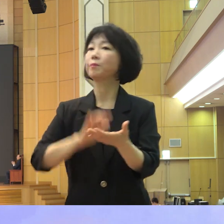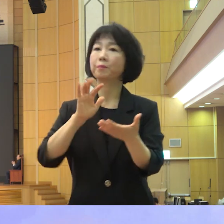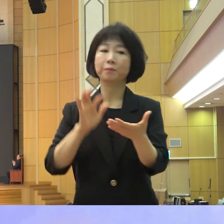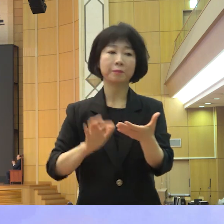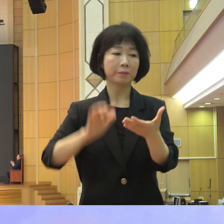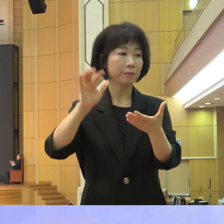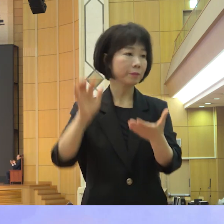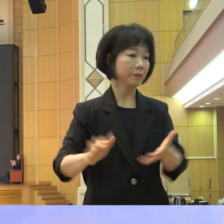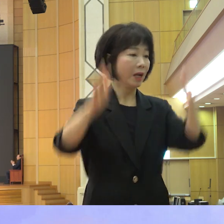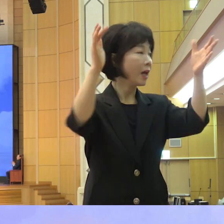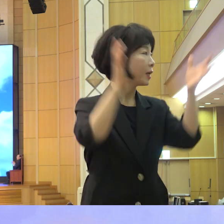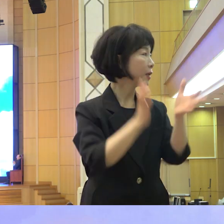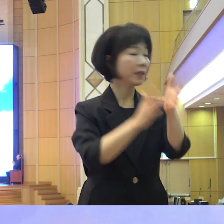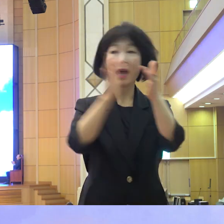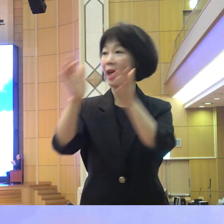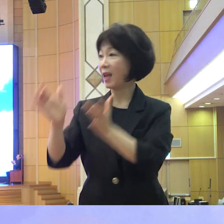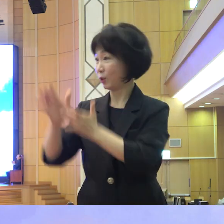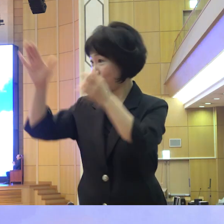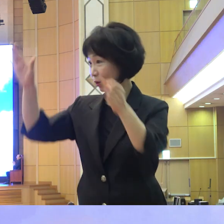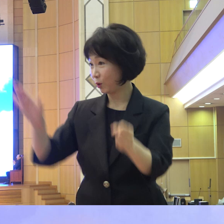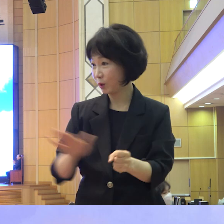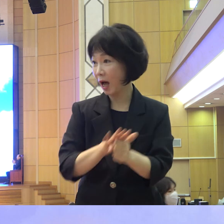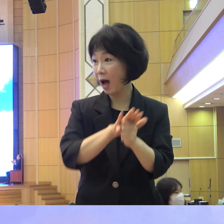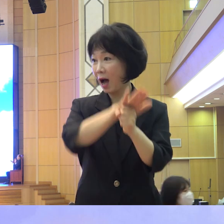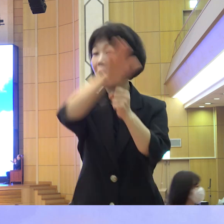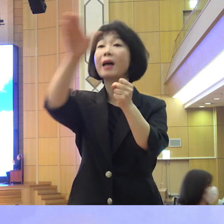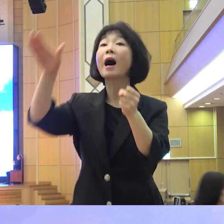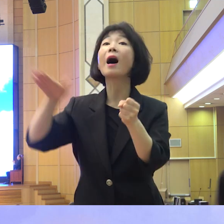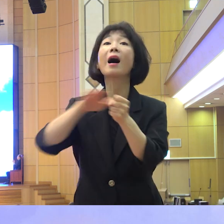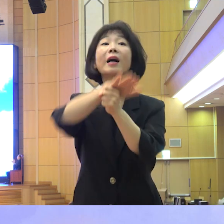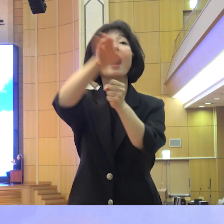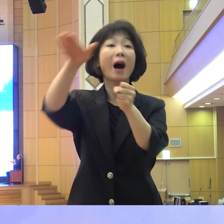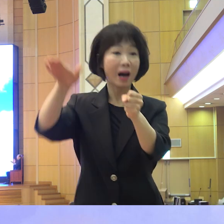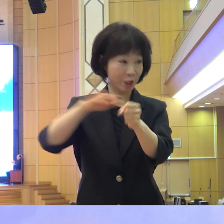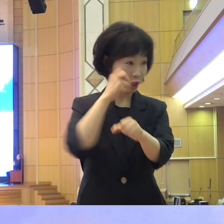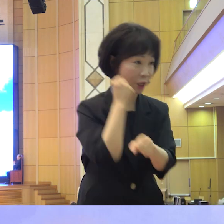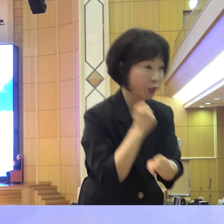예수 사랑하심은 예수